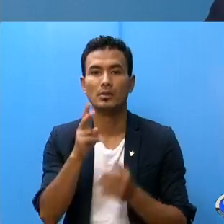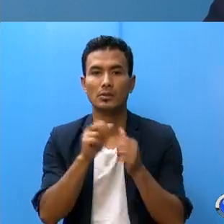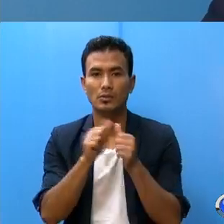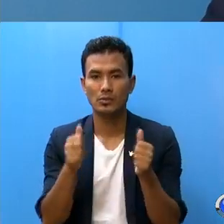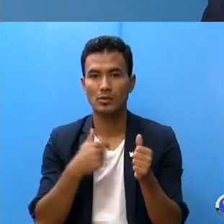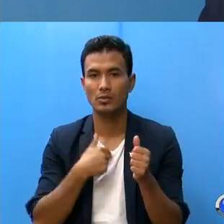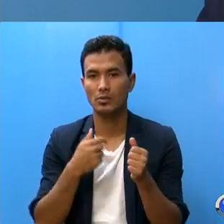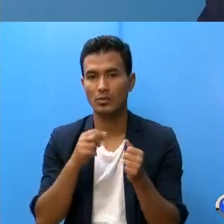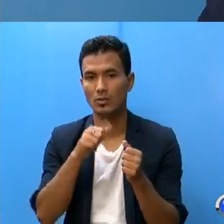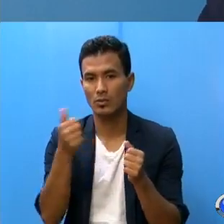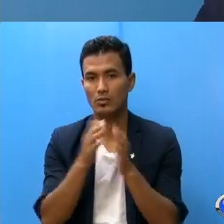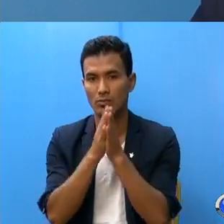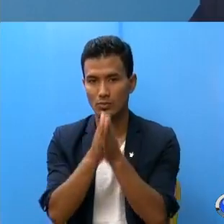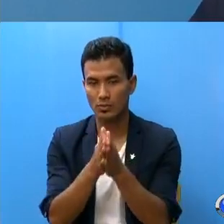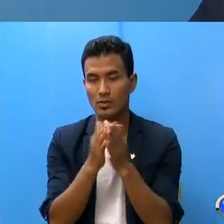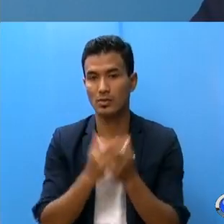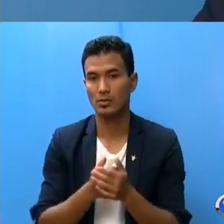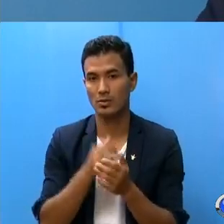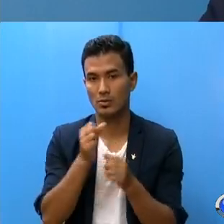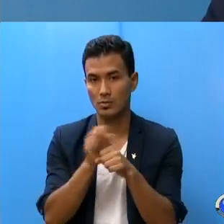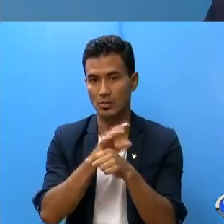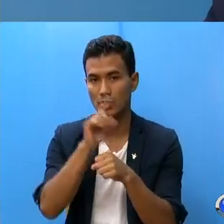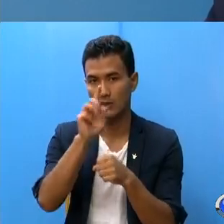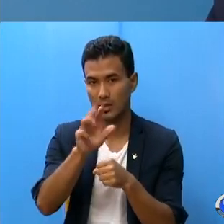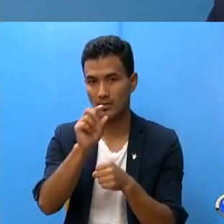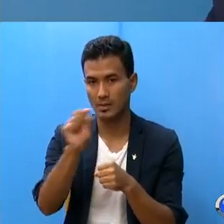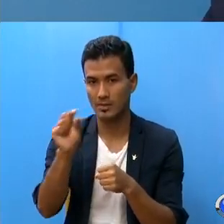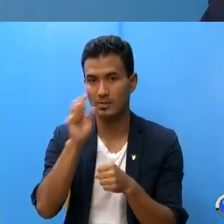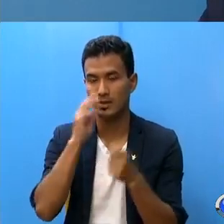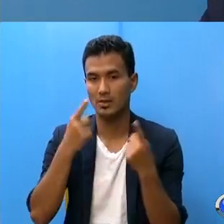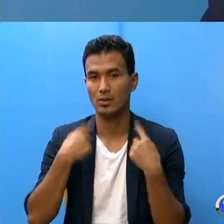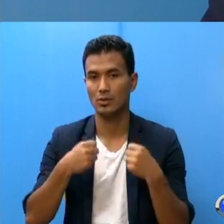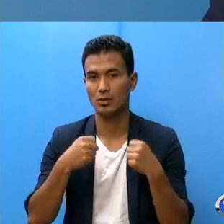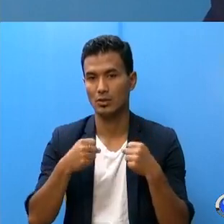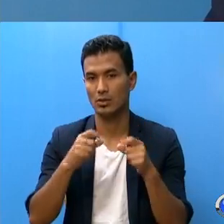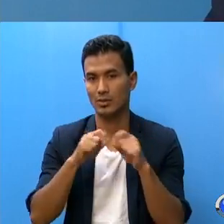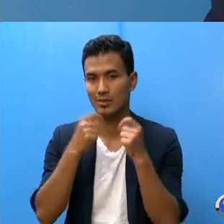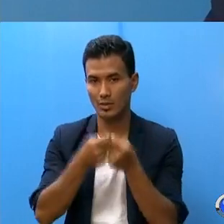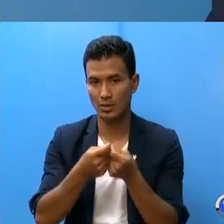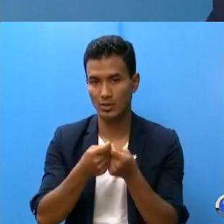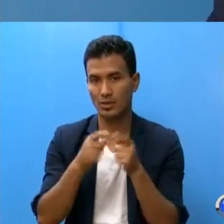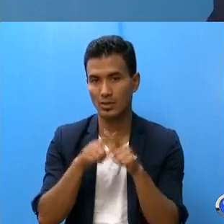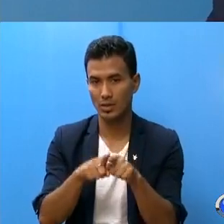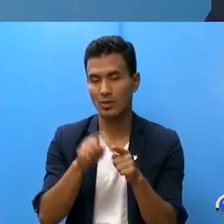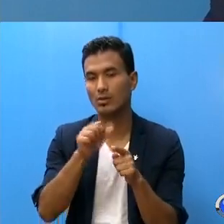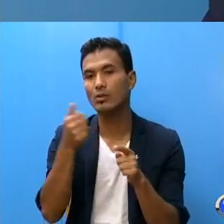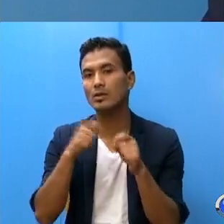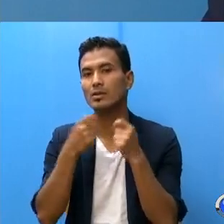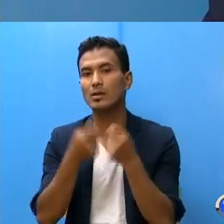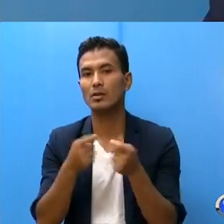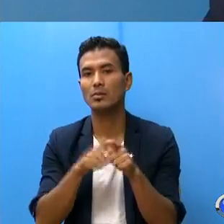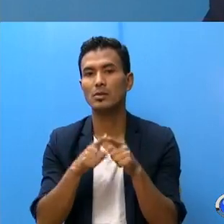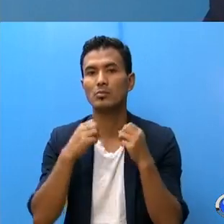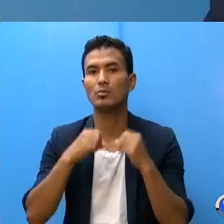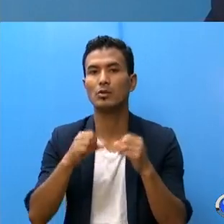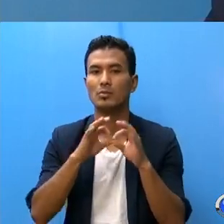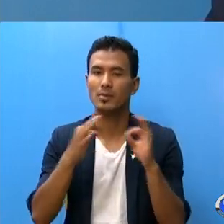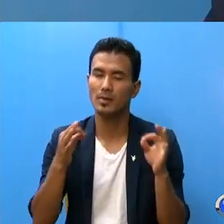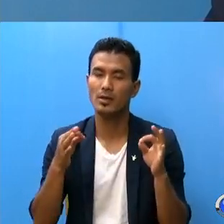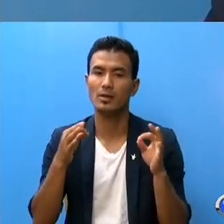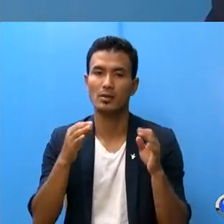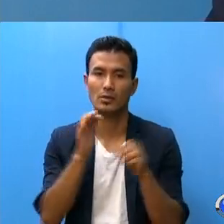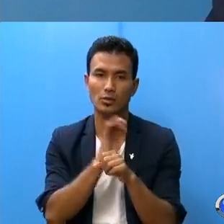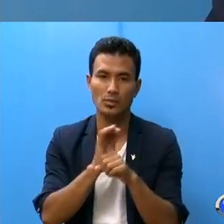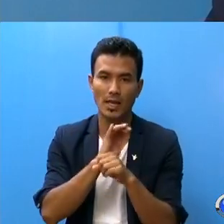अनुरोद अच्छा आमरो कोबिड नाइंटेन को संदर्भमा स्वाष्ट्य चेत्र का साथे अन्य चेत्रारुमा प्रयोग मारेका बिविन्न